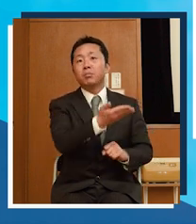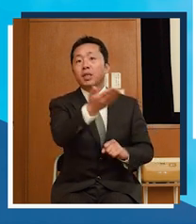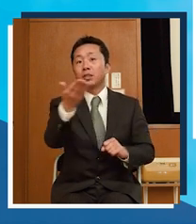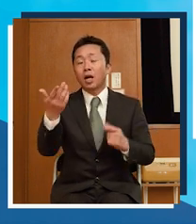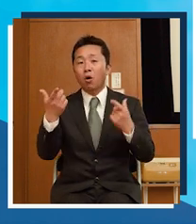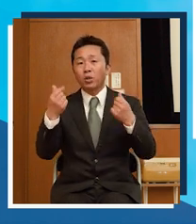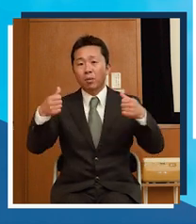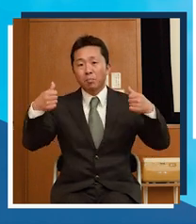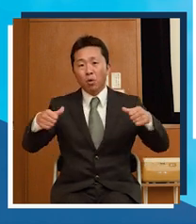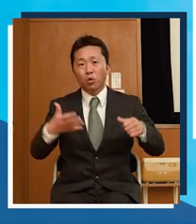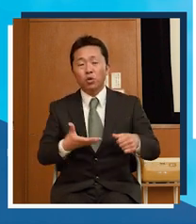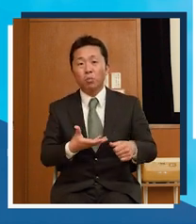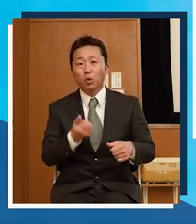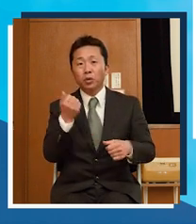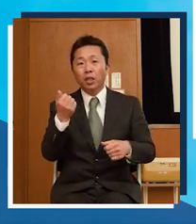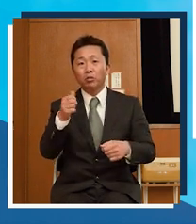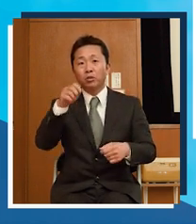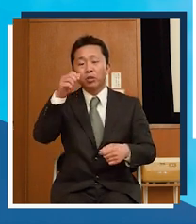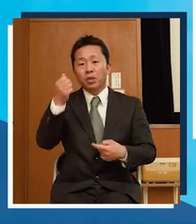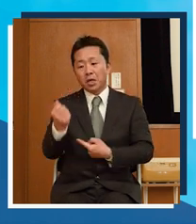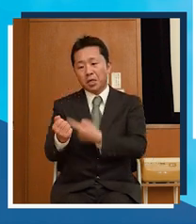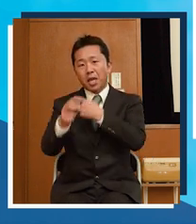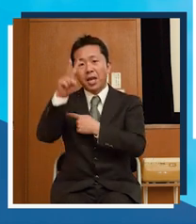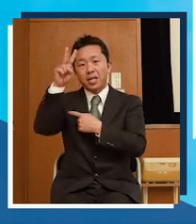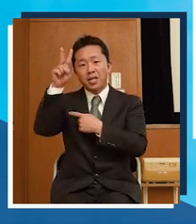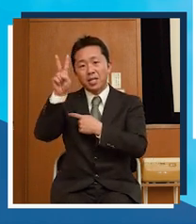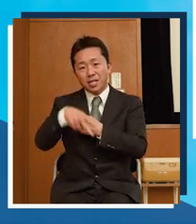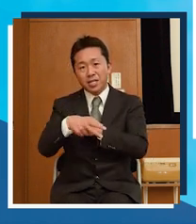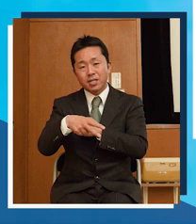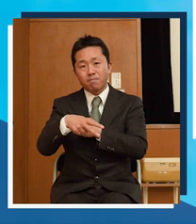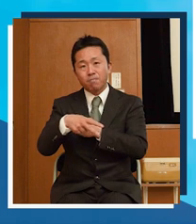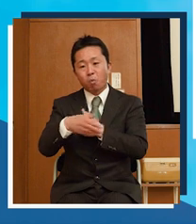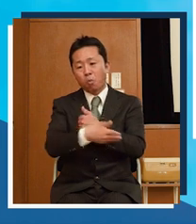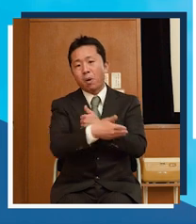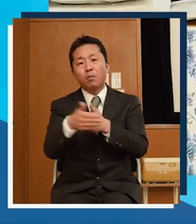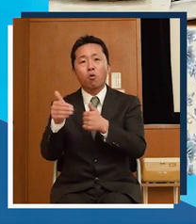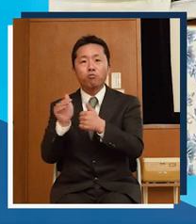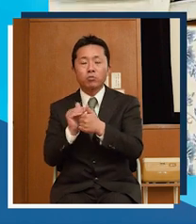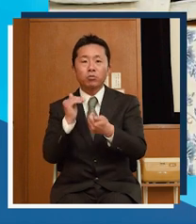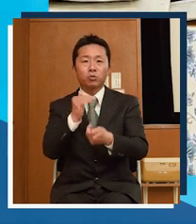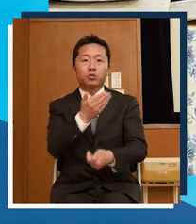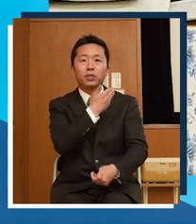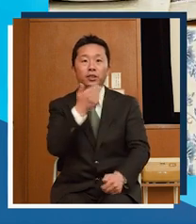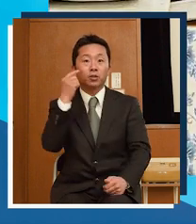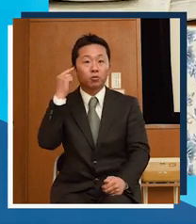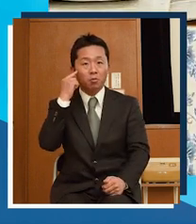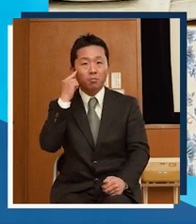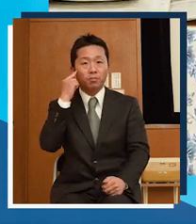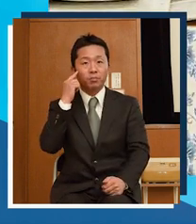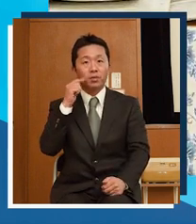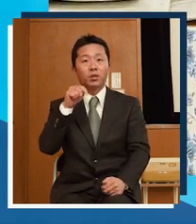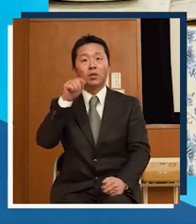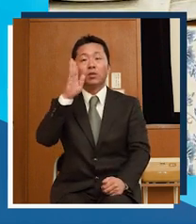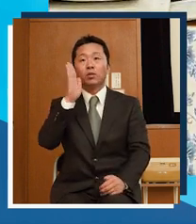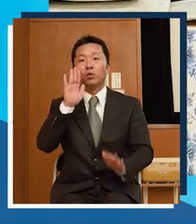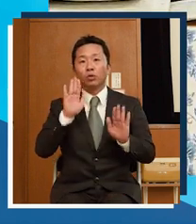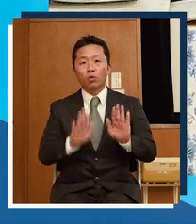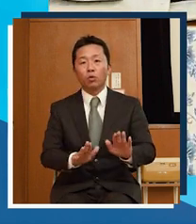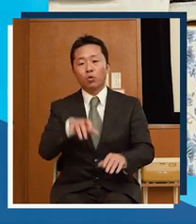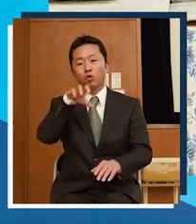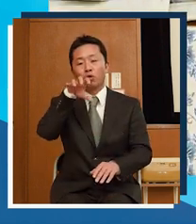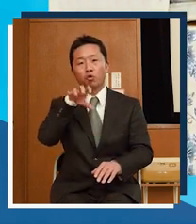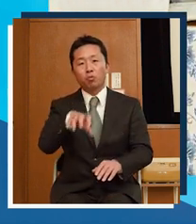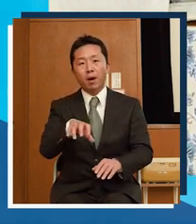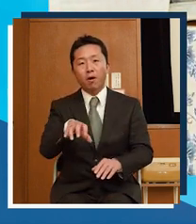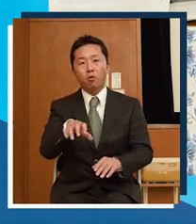平等に持ってるはずの権利を侵害され続けるっていうことだなと思いますなので今日この機会を通して少しで